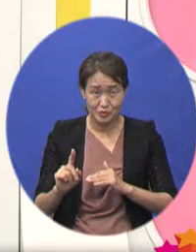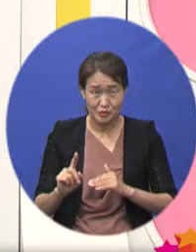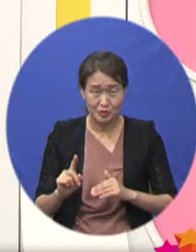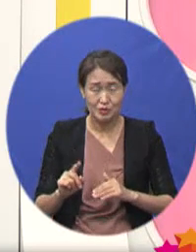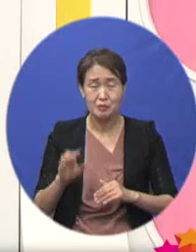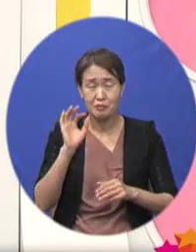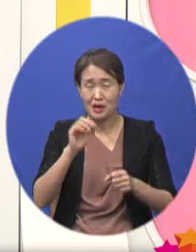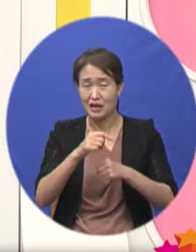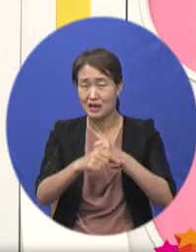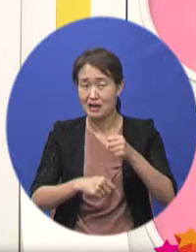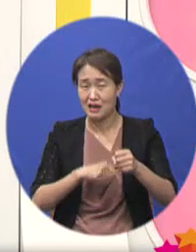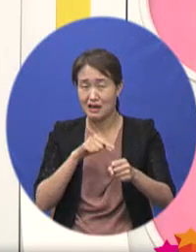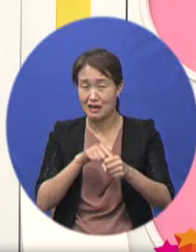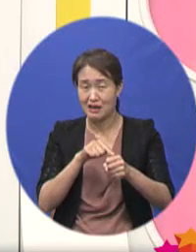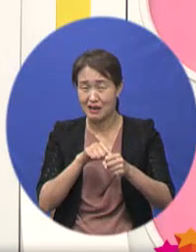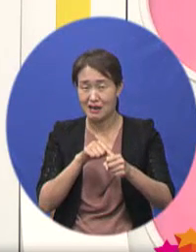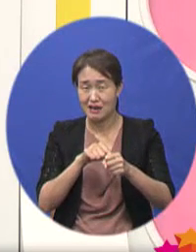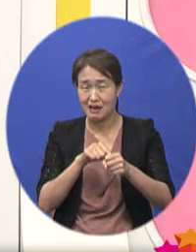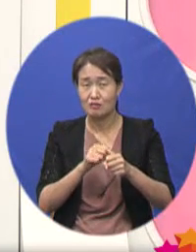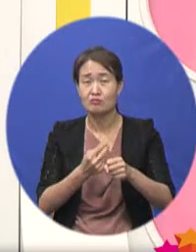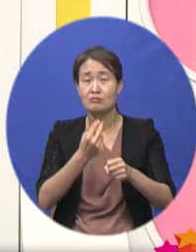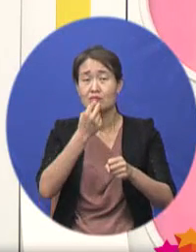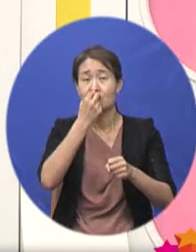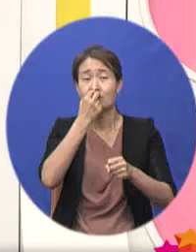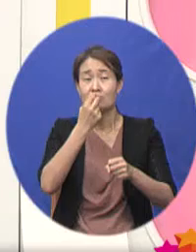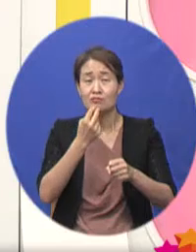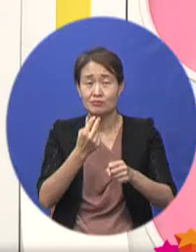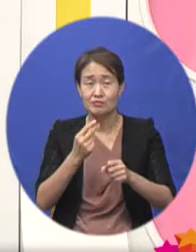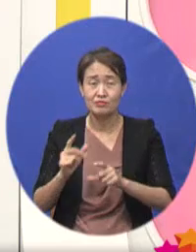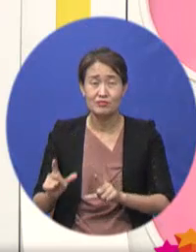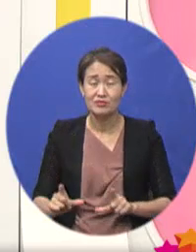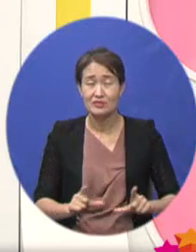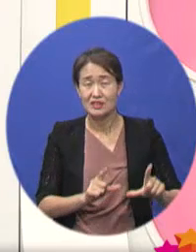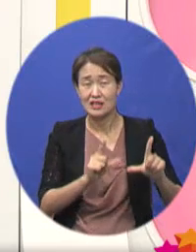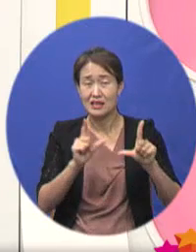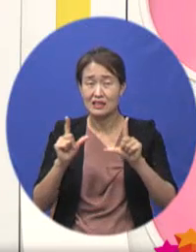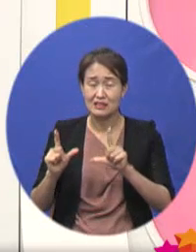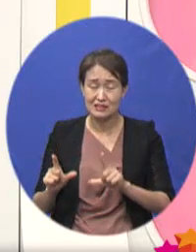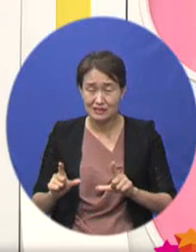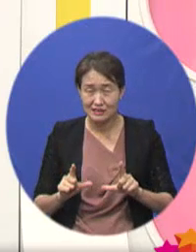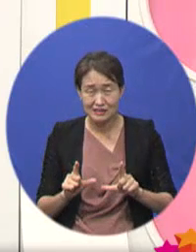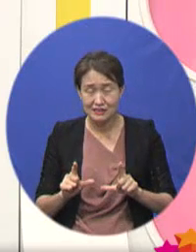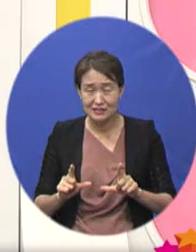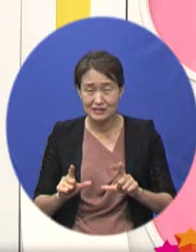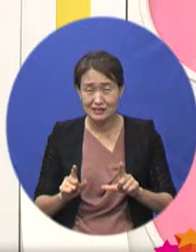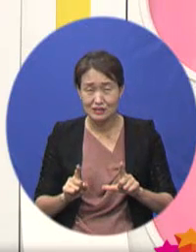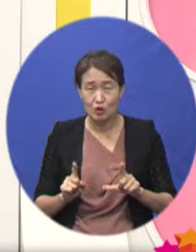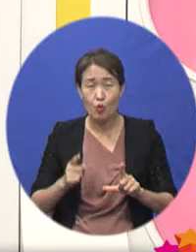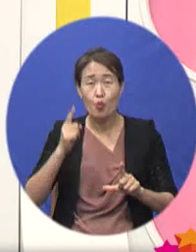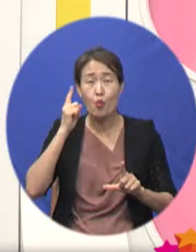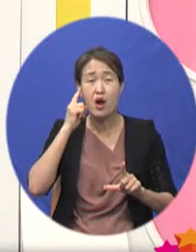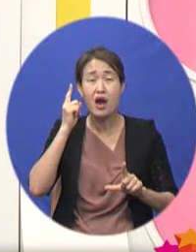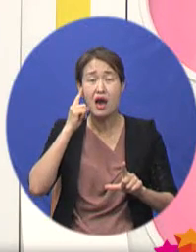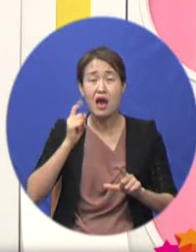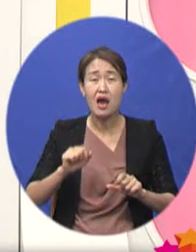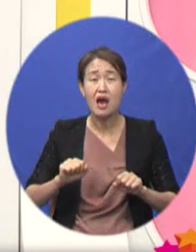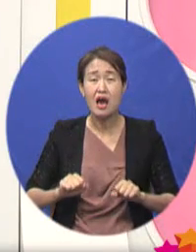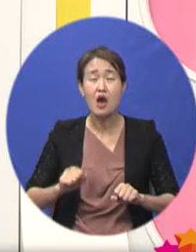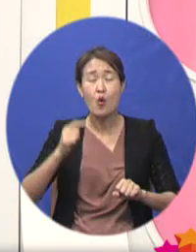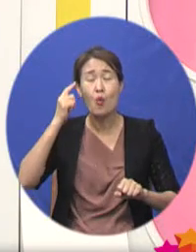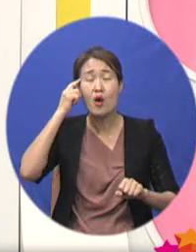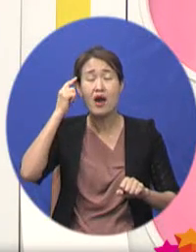지구상에 예. 네. 숨 쉬고 사는 생물들은 예. 네. 왜 사는가 하고